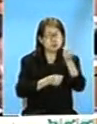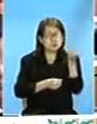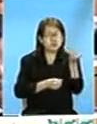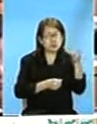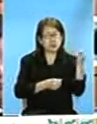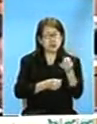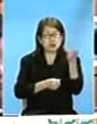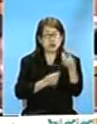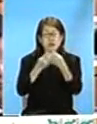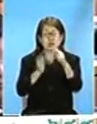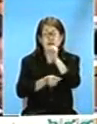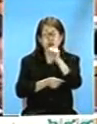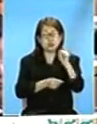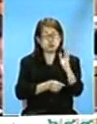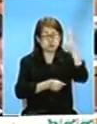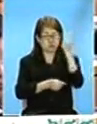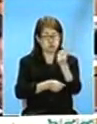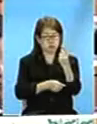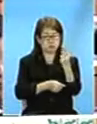พในขณะที่สสนั้นตั้งกระทู้สด